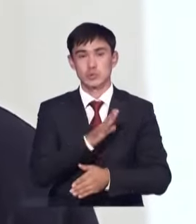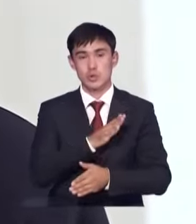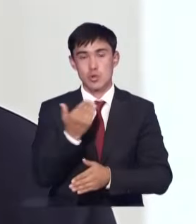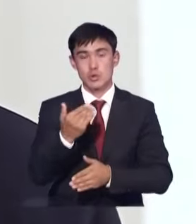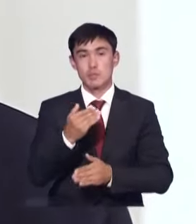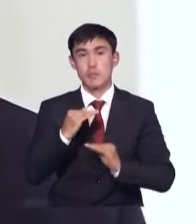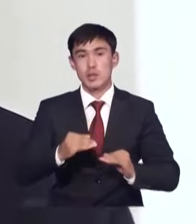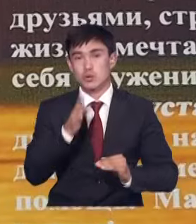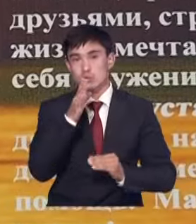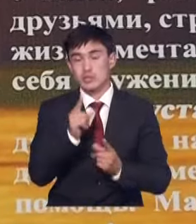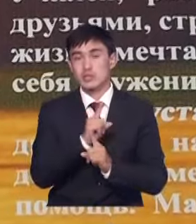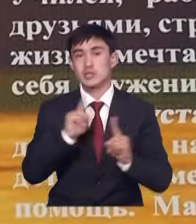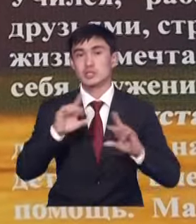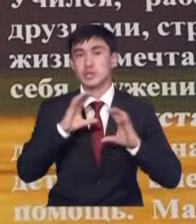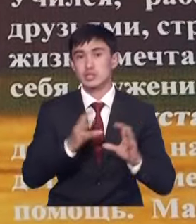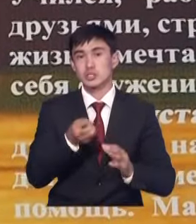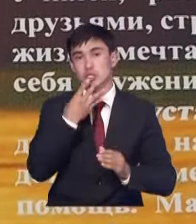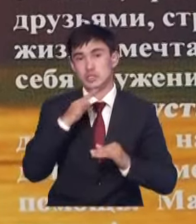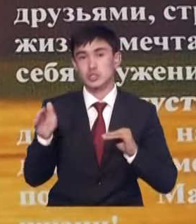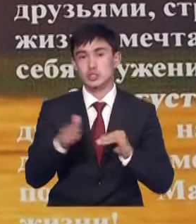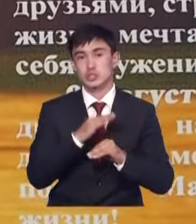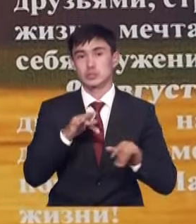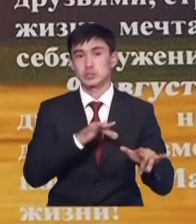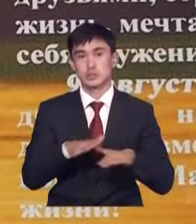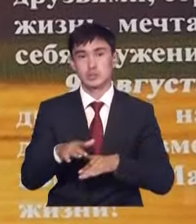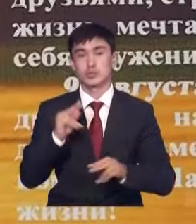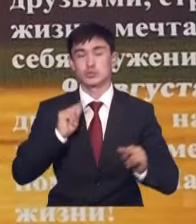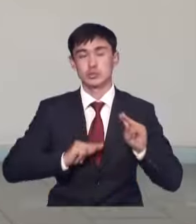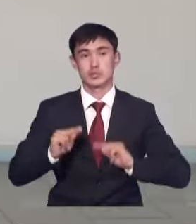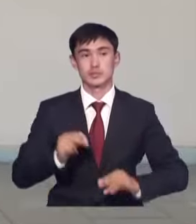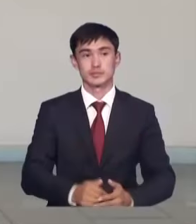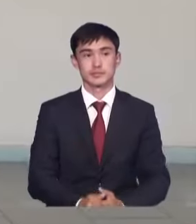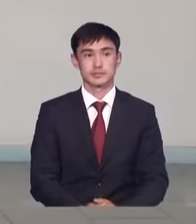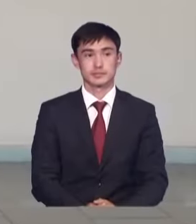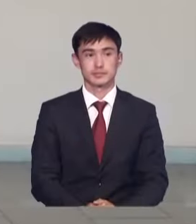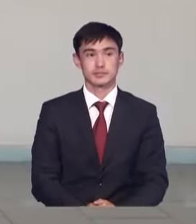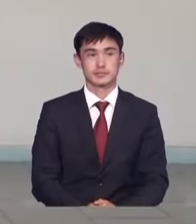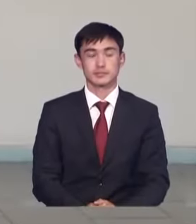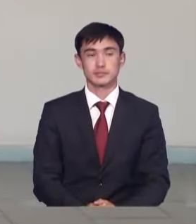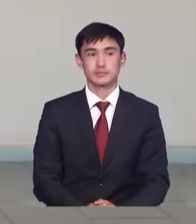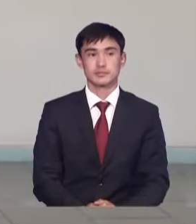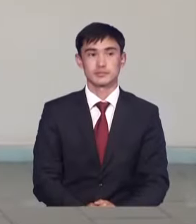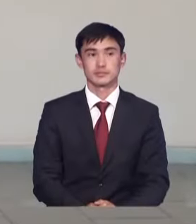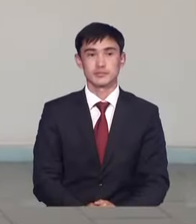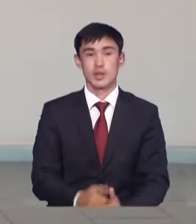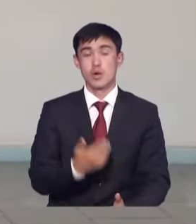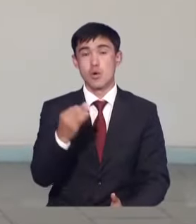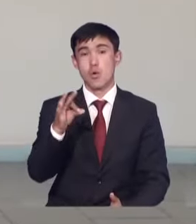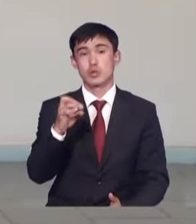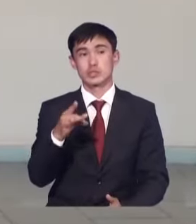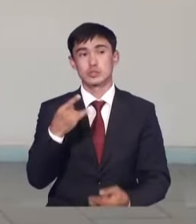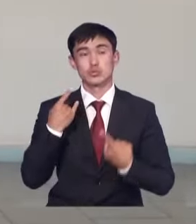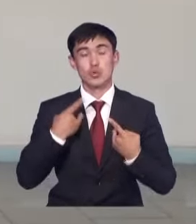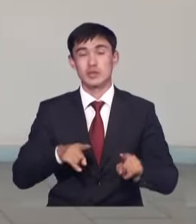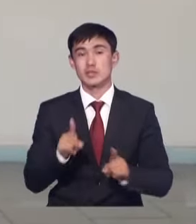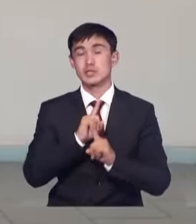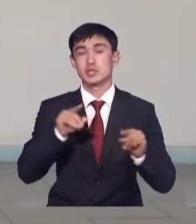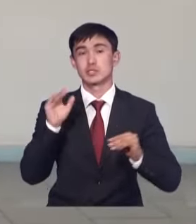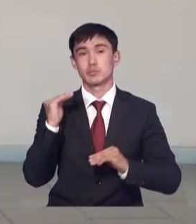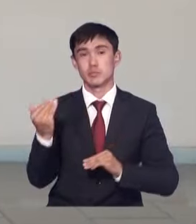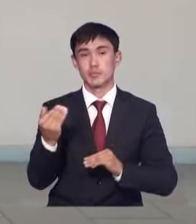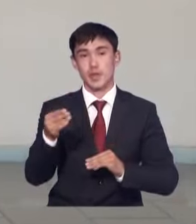бала күнінен ерекше қайырымды, жақсылыққа жаны құштар бала еді, дейді ұстазы. Воспитанный, аккуратный. Олжас тумасынан ерекше бала